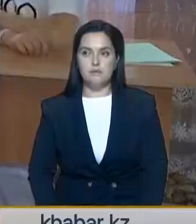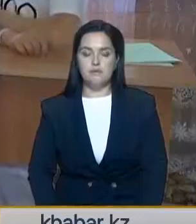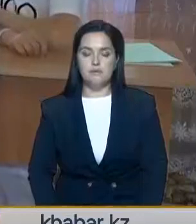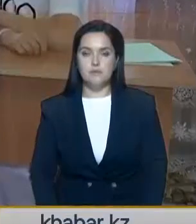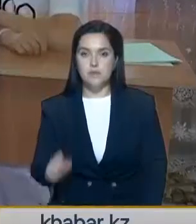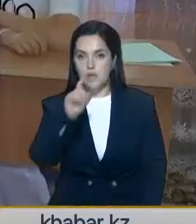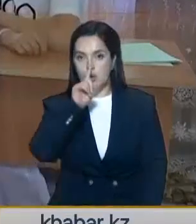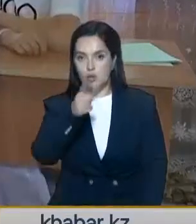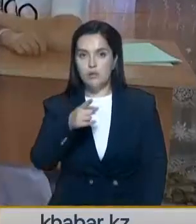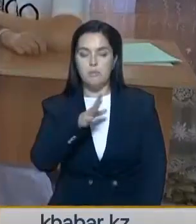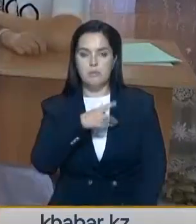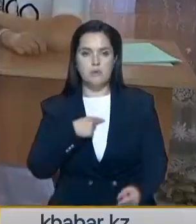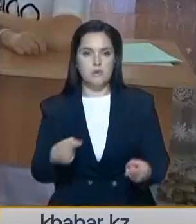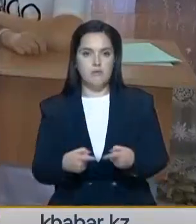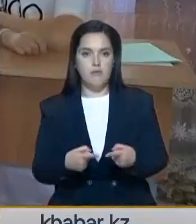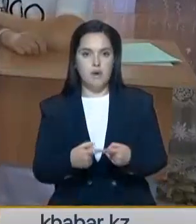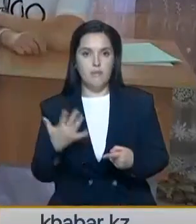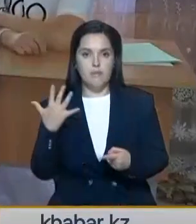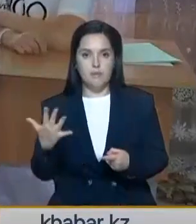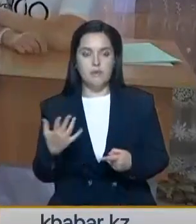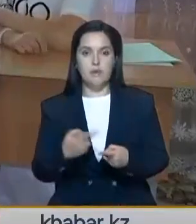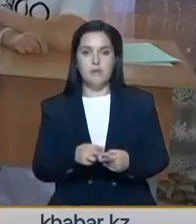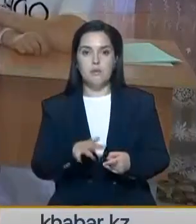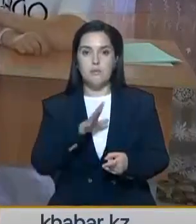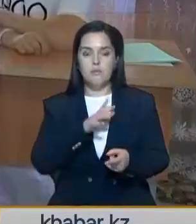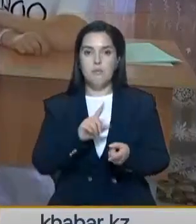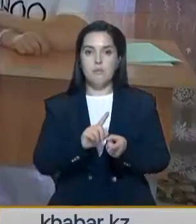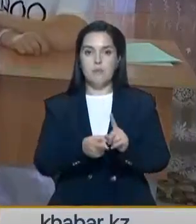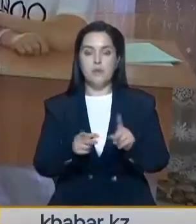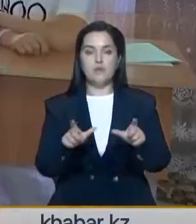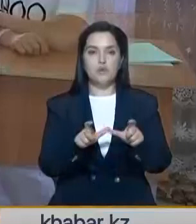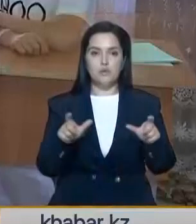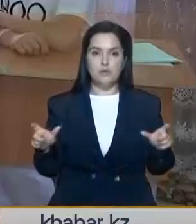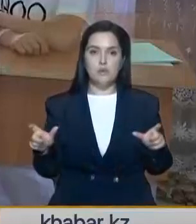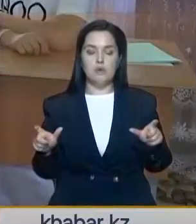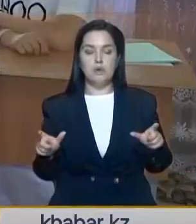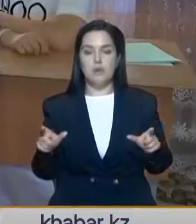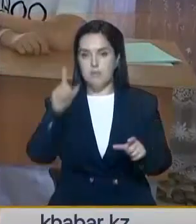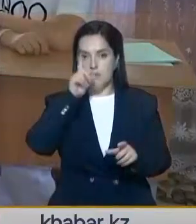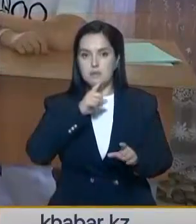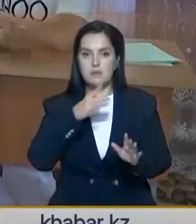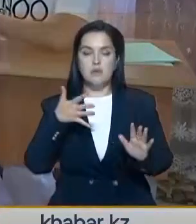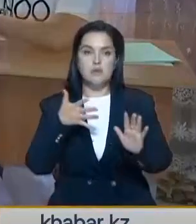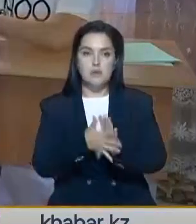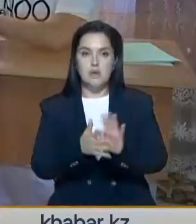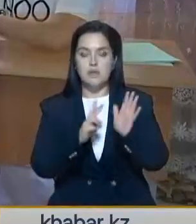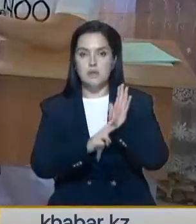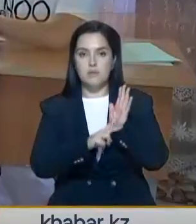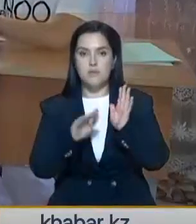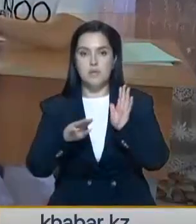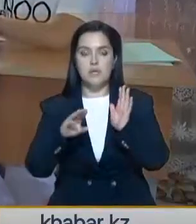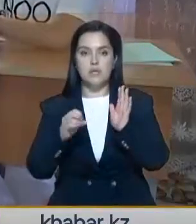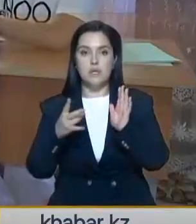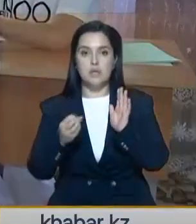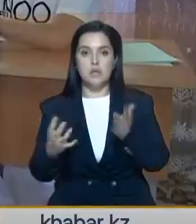За год мы сменили примерно 5 квартир, а вместе с ними приходилось менять и школы. В месяц на это тратили примерно 70 тысяч тенге. Найти